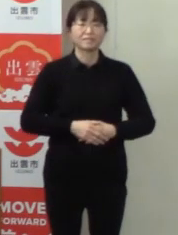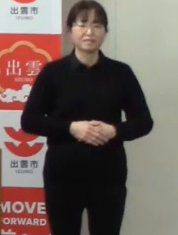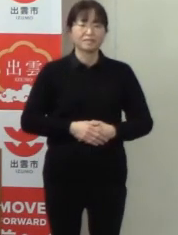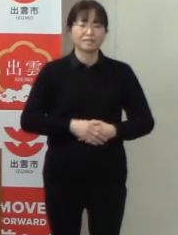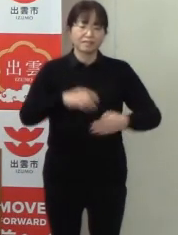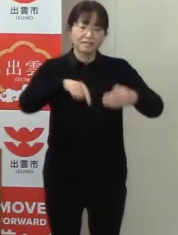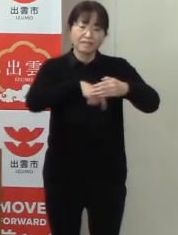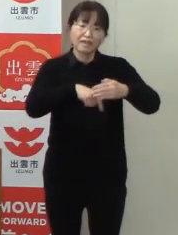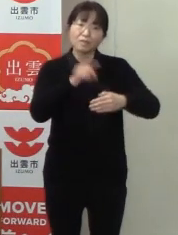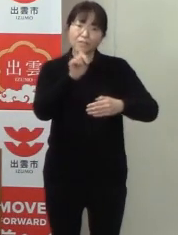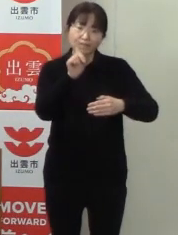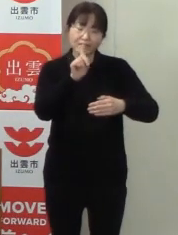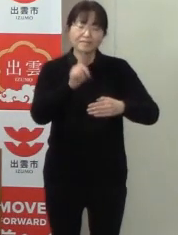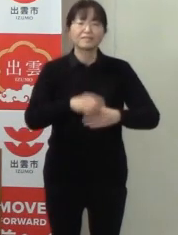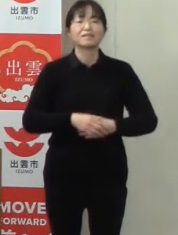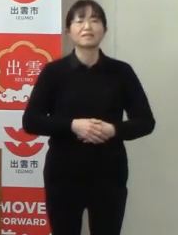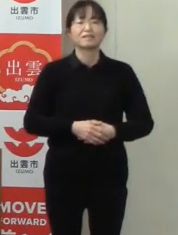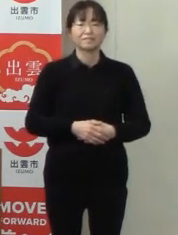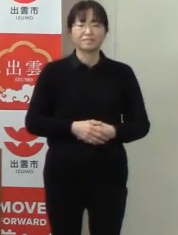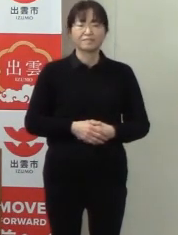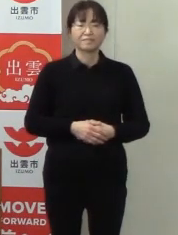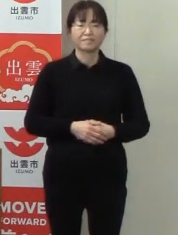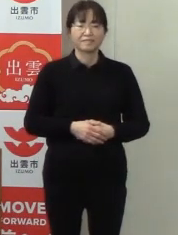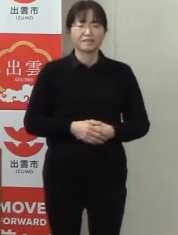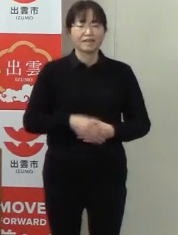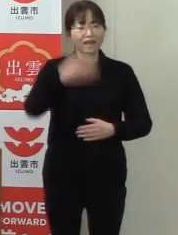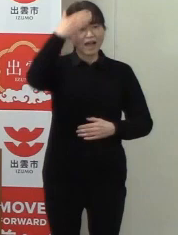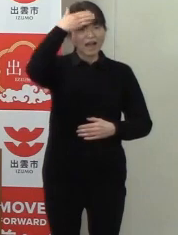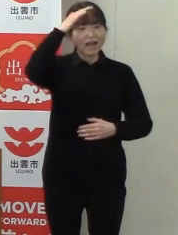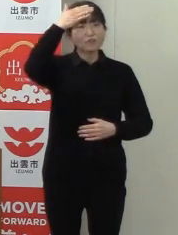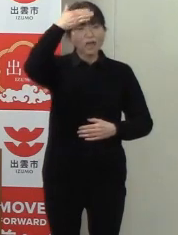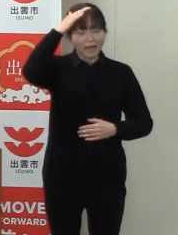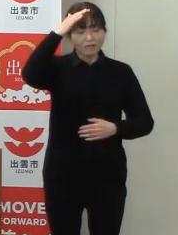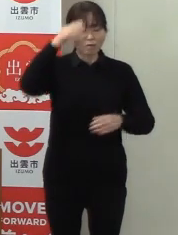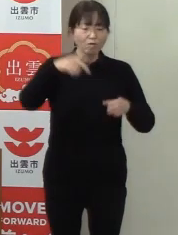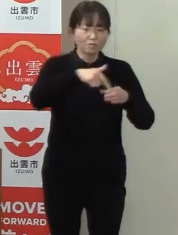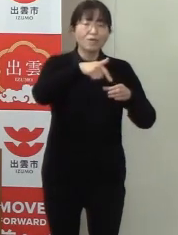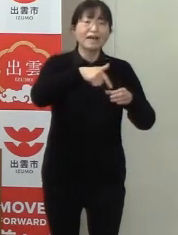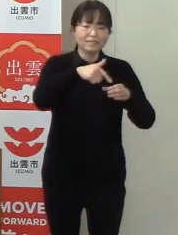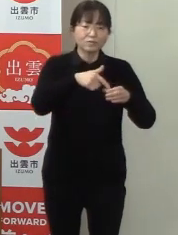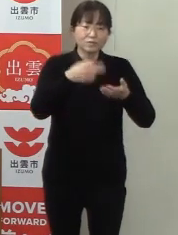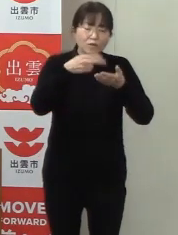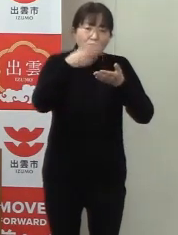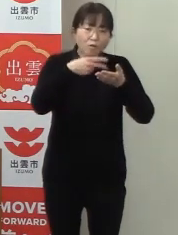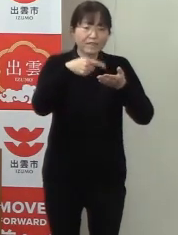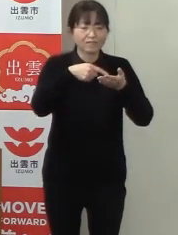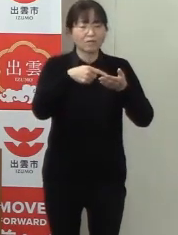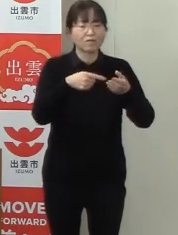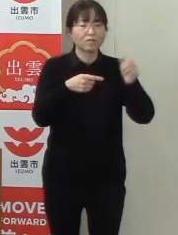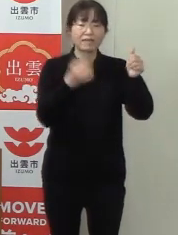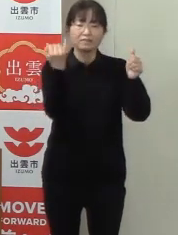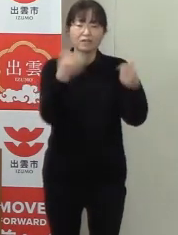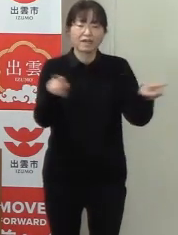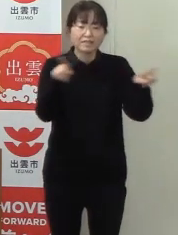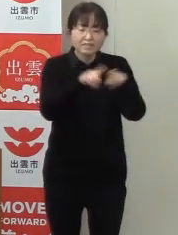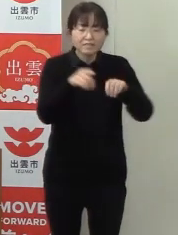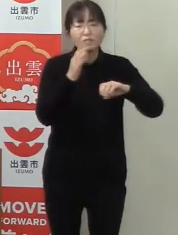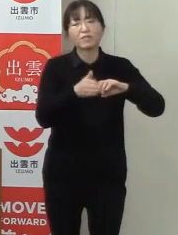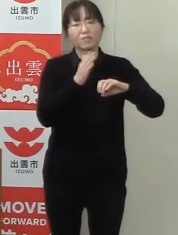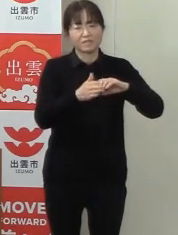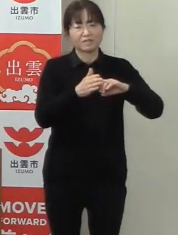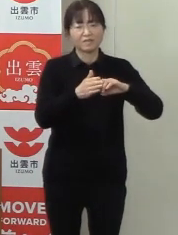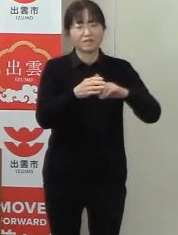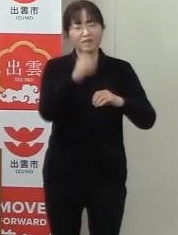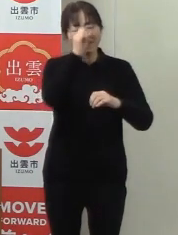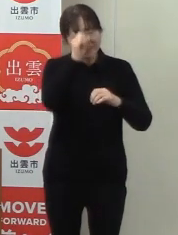どういうことをやるかということでありますけれども、これはアイルランド、ブラジルの料理を男女が協力して作りながら、素敵なパート